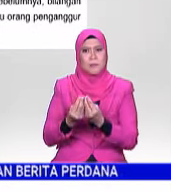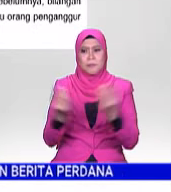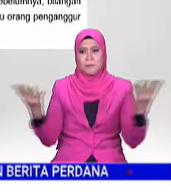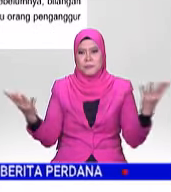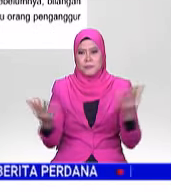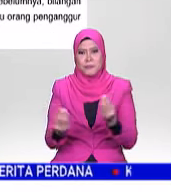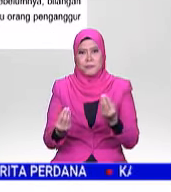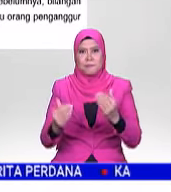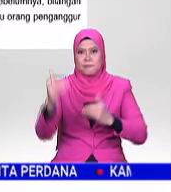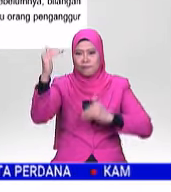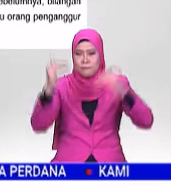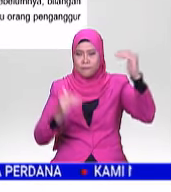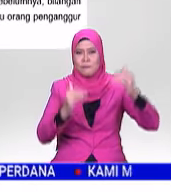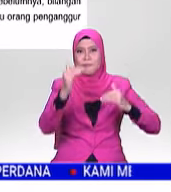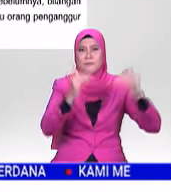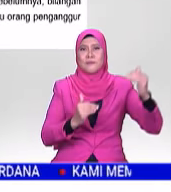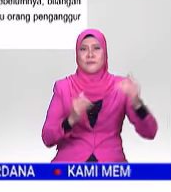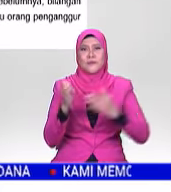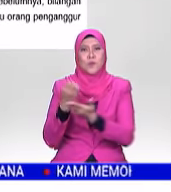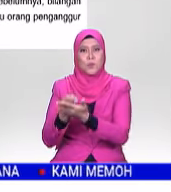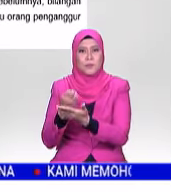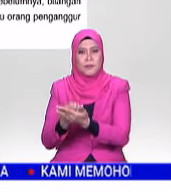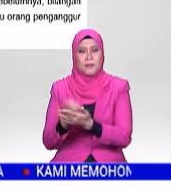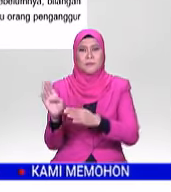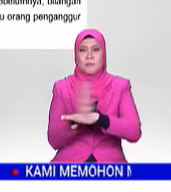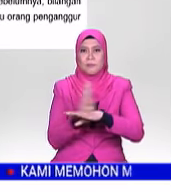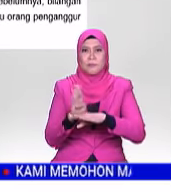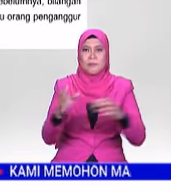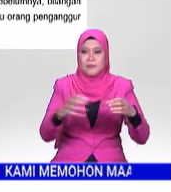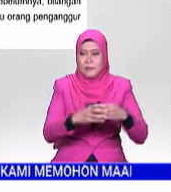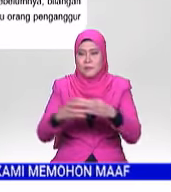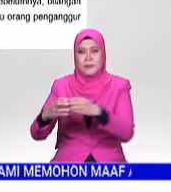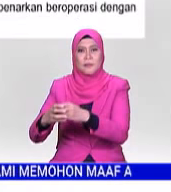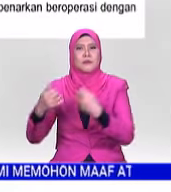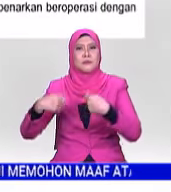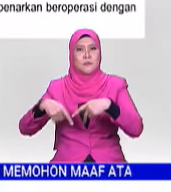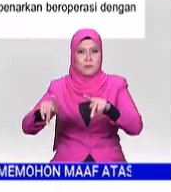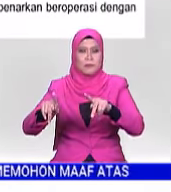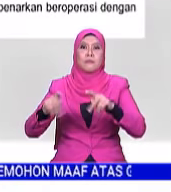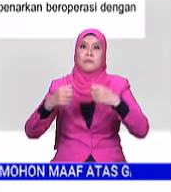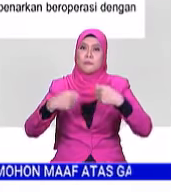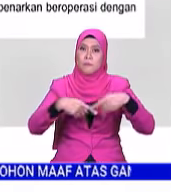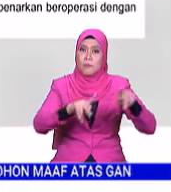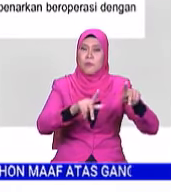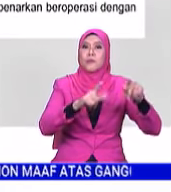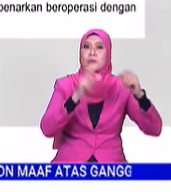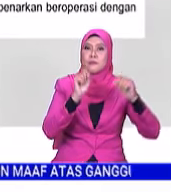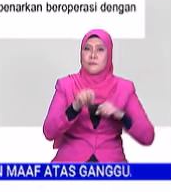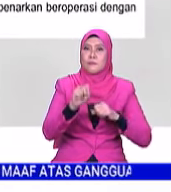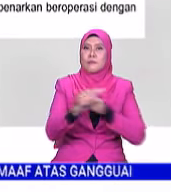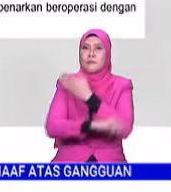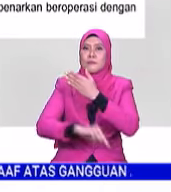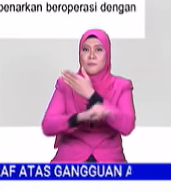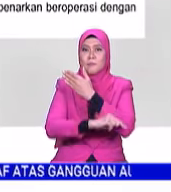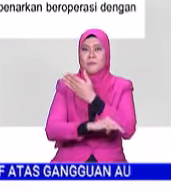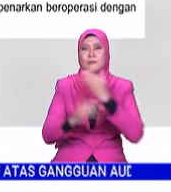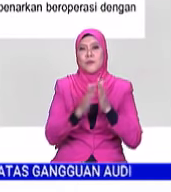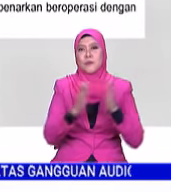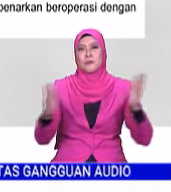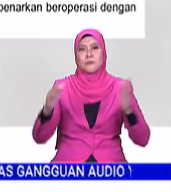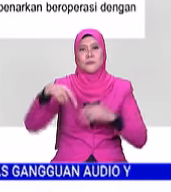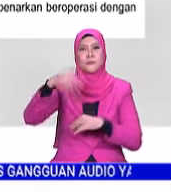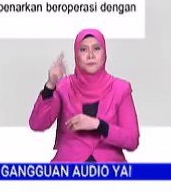semua aktiviti ekonomi termasuk perniagaan kecil masih dibenarkan beroperasi walaupun beberapa negeri diletakkan di bawah fasa